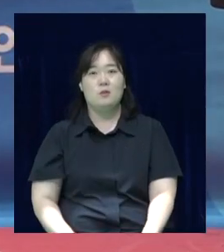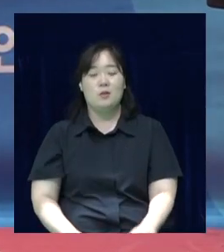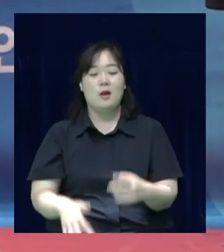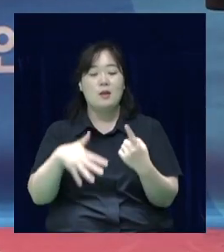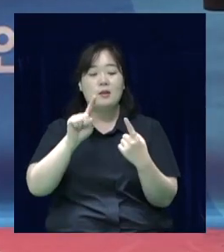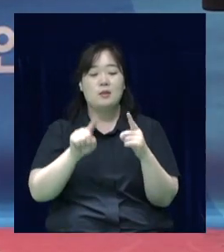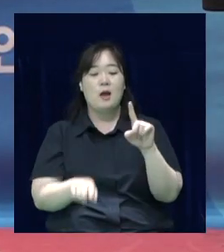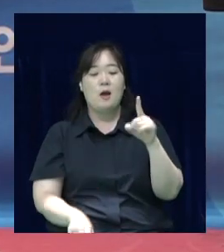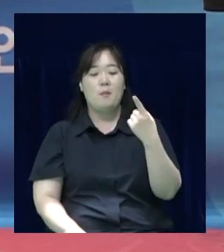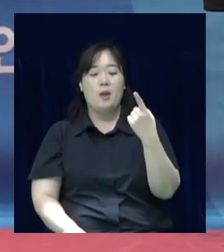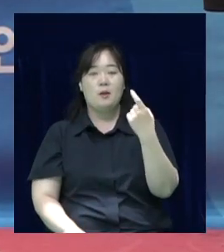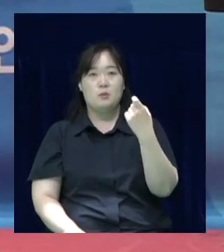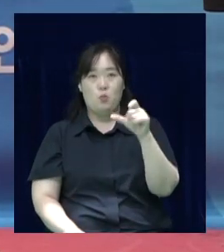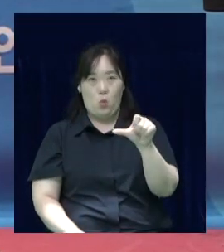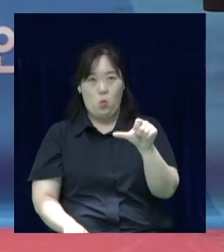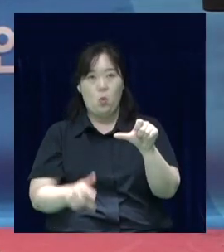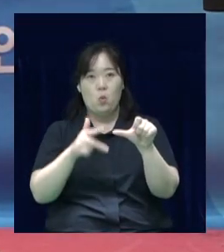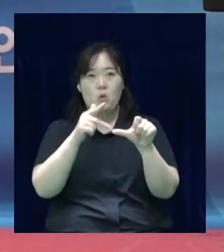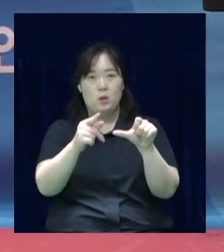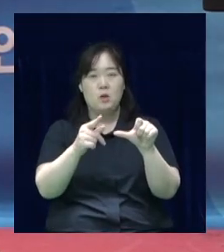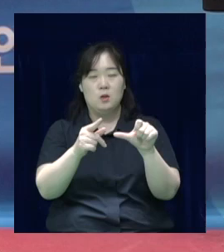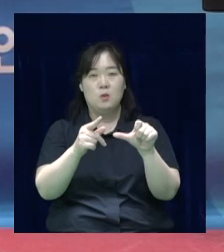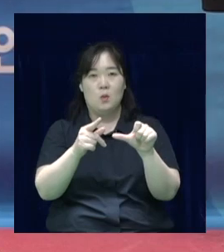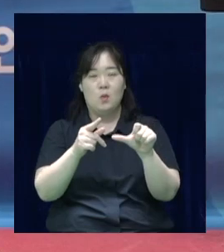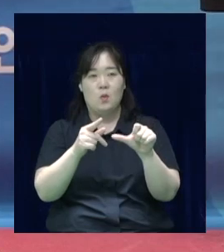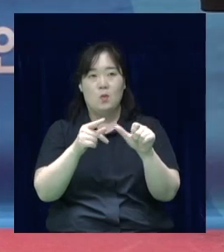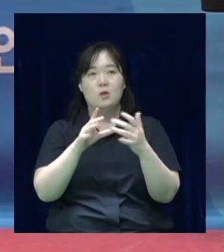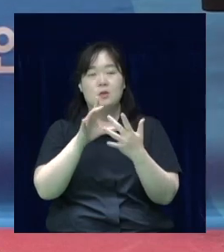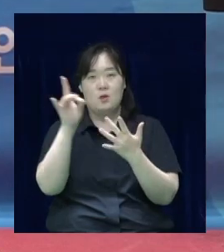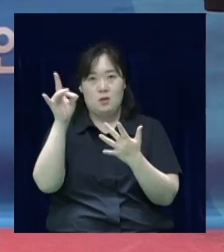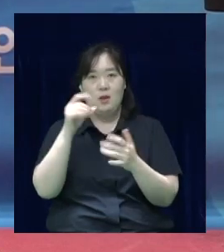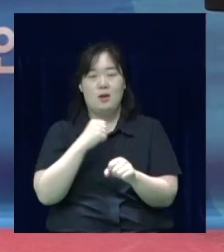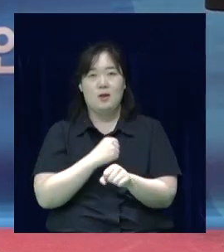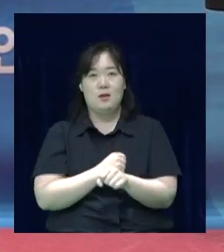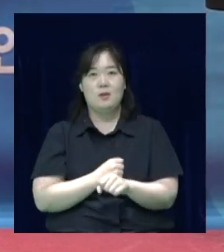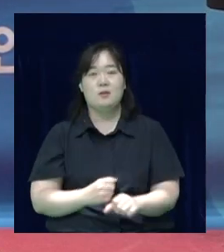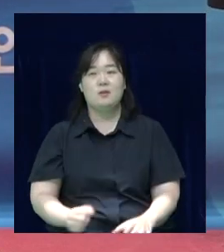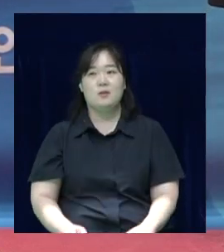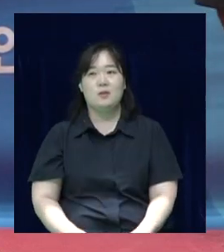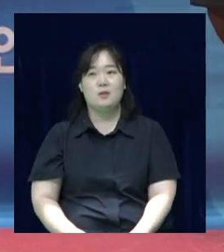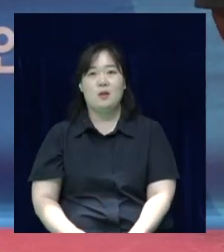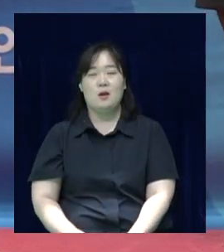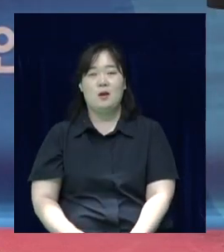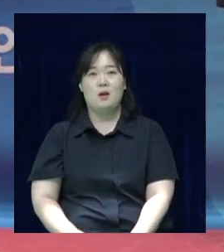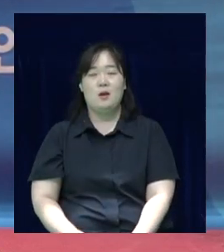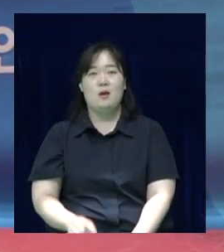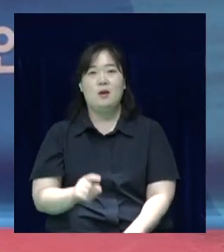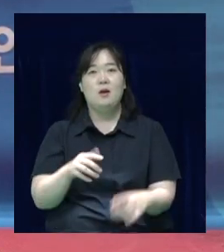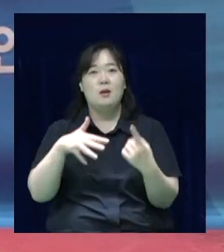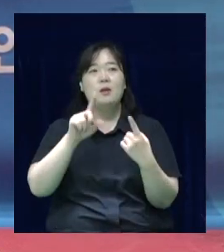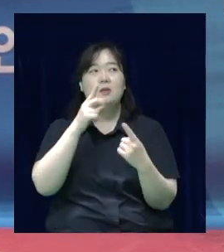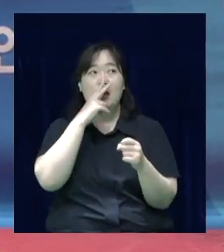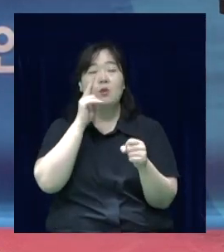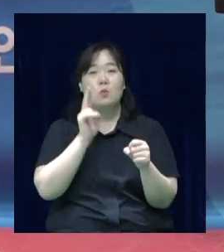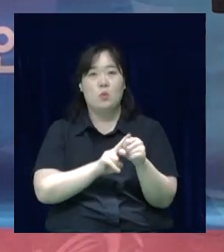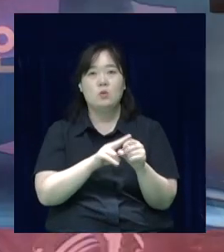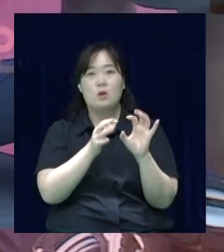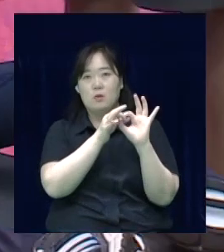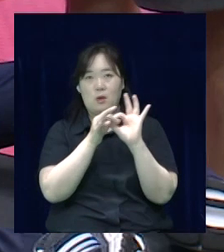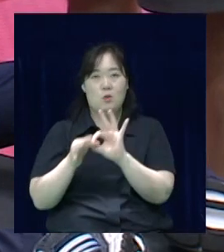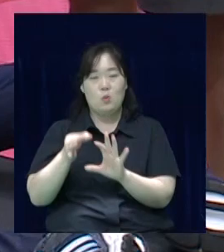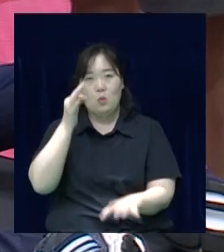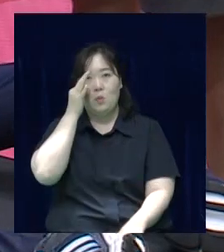예. 높은 중량을 선택한 문정훈 선수 웨이트리프팅 1차 시도